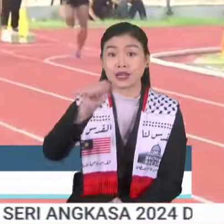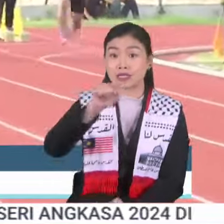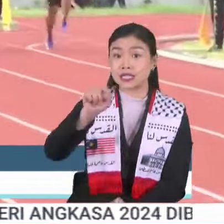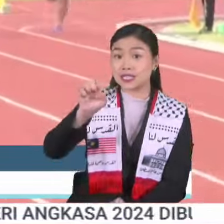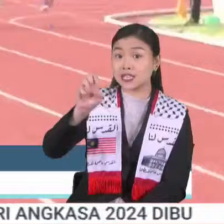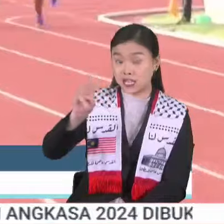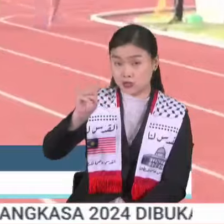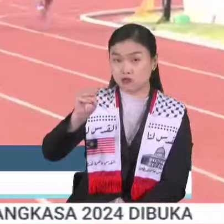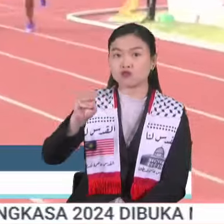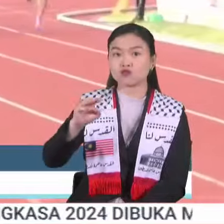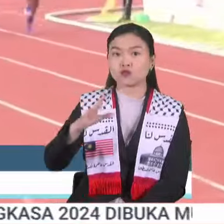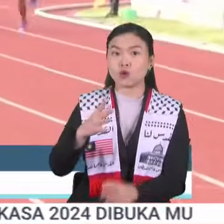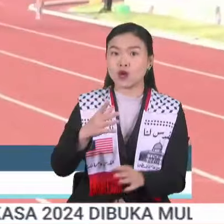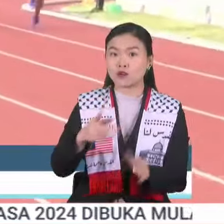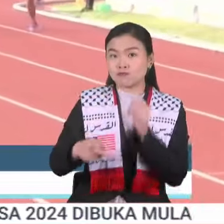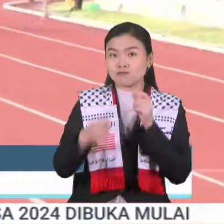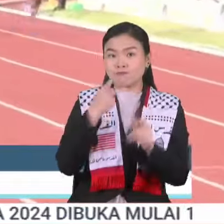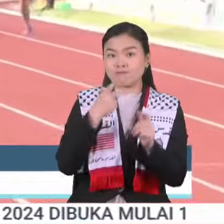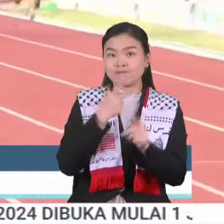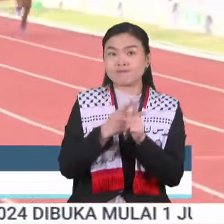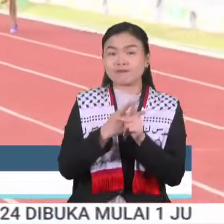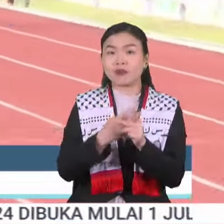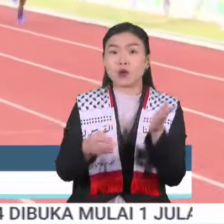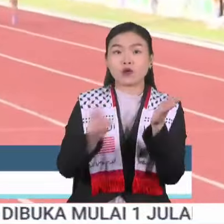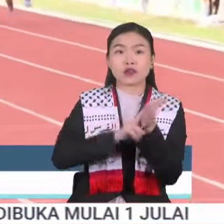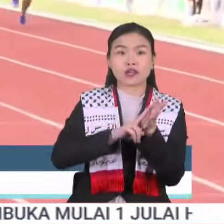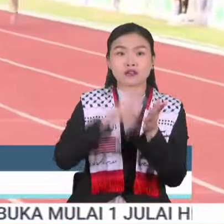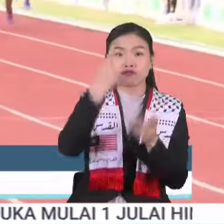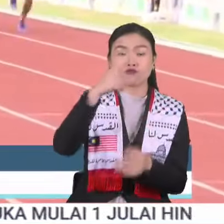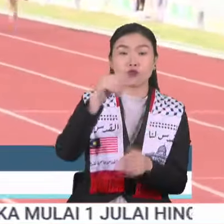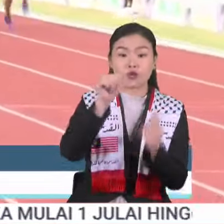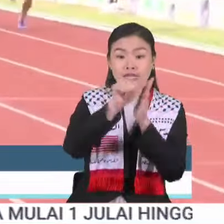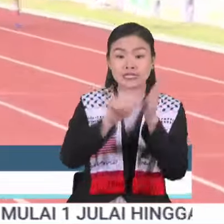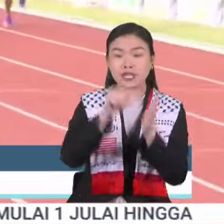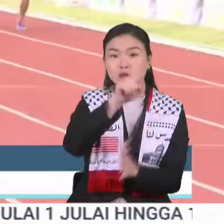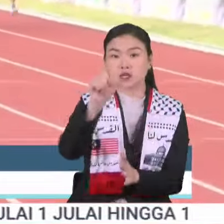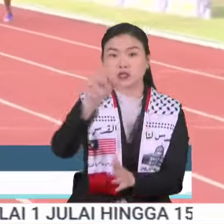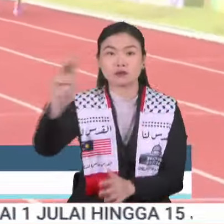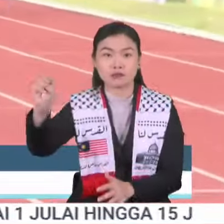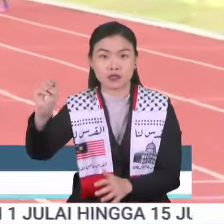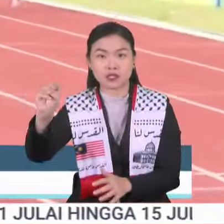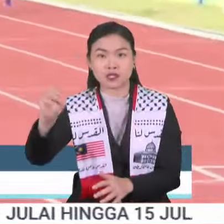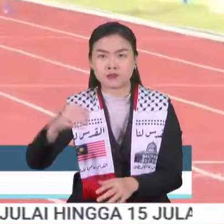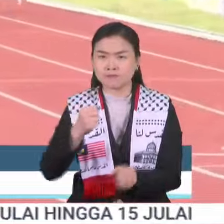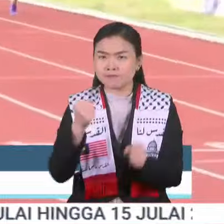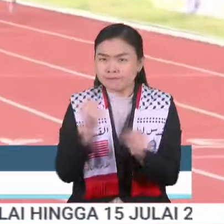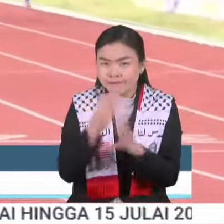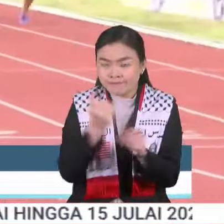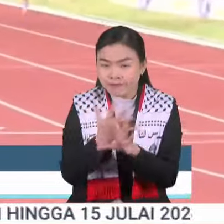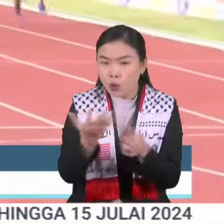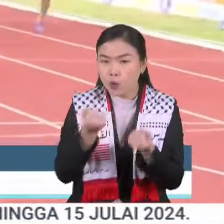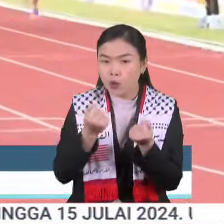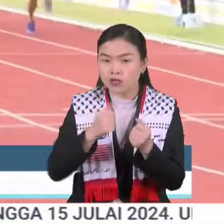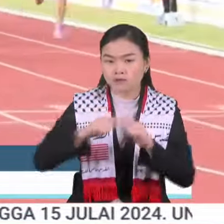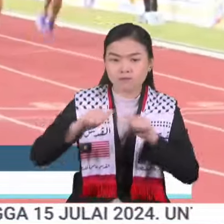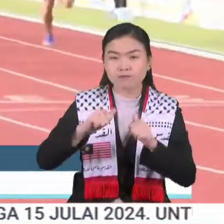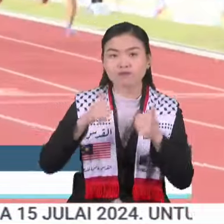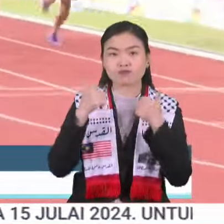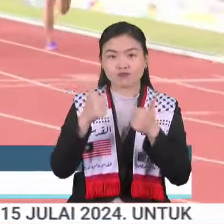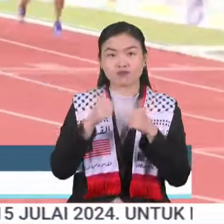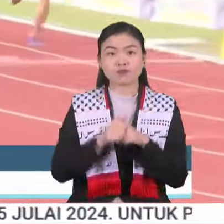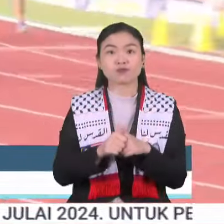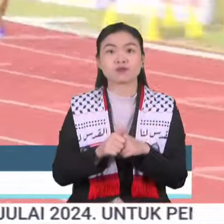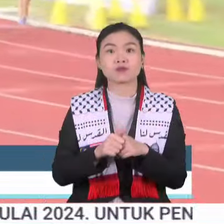Azim yang juga pemegang rekod kebangsaan bagi acara 100 meter bertekad memberi aksi terbaik di Paris. Terdahulu Kesatuan